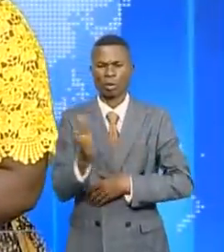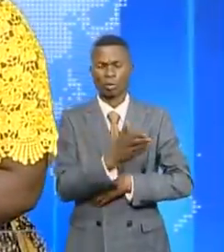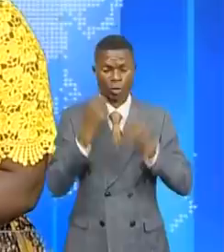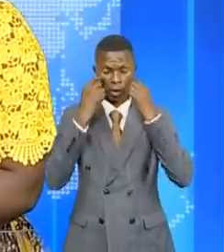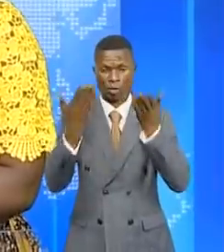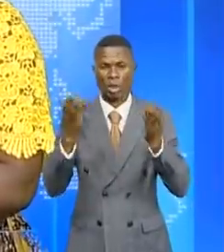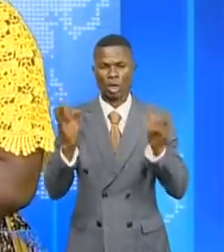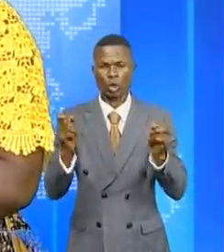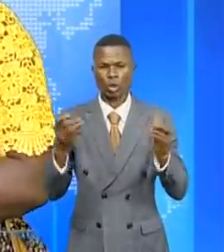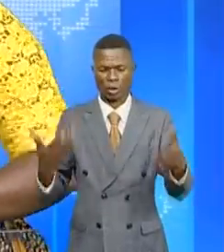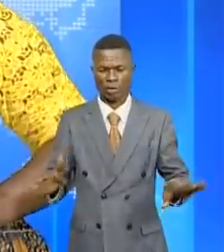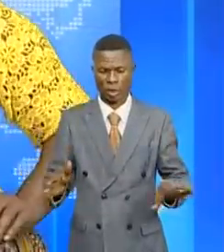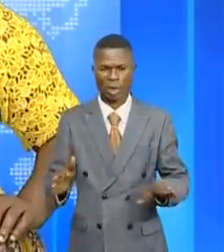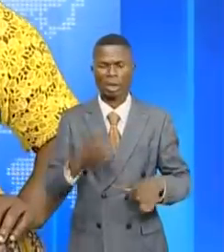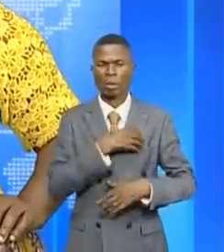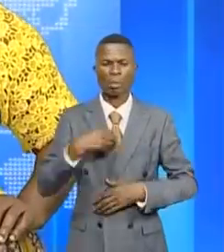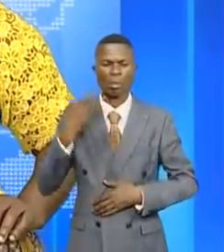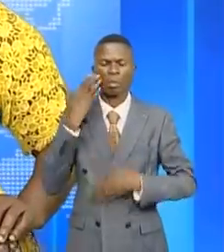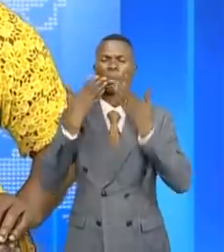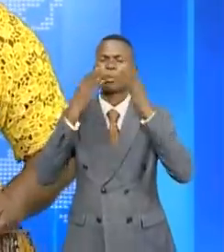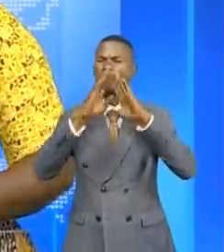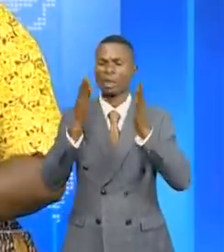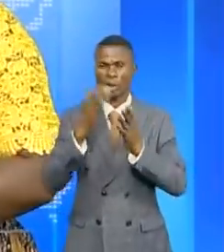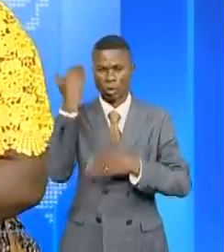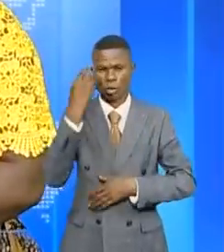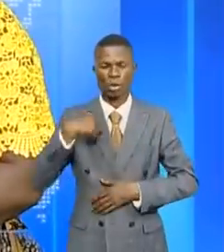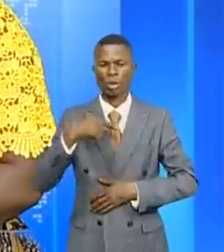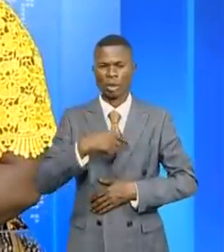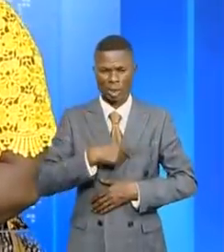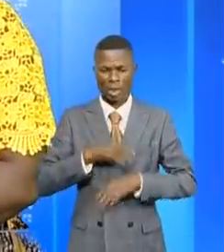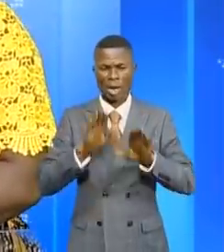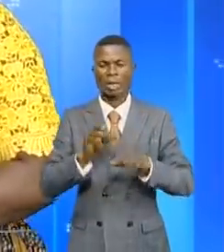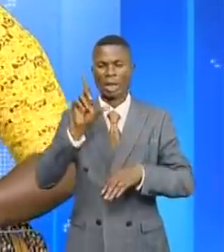cette édition du journal. Madame, Messieurs, merci de l'avoir suivi.